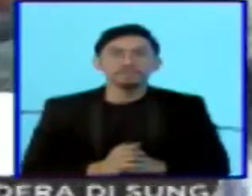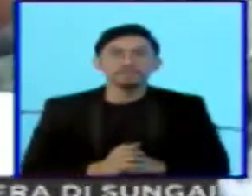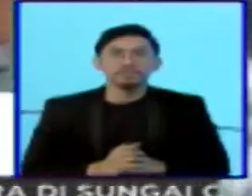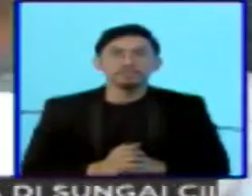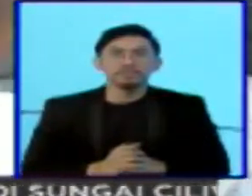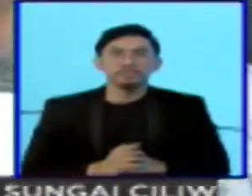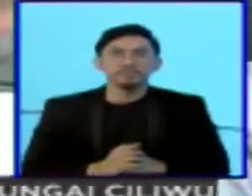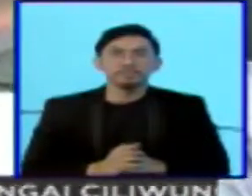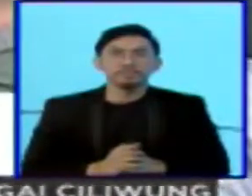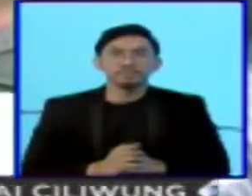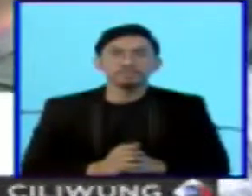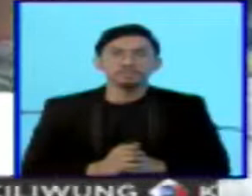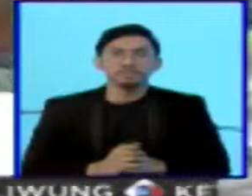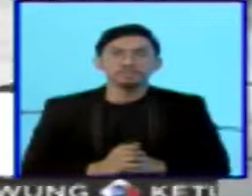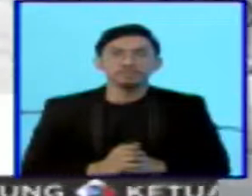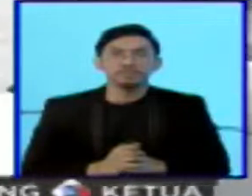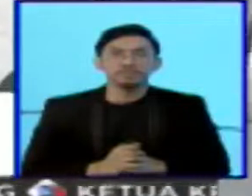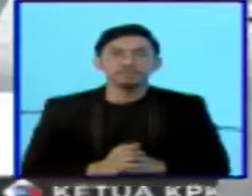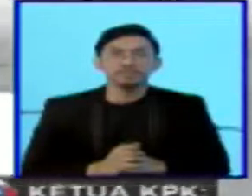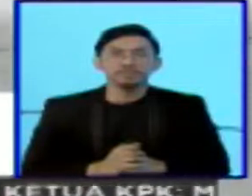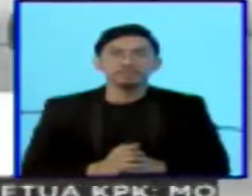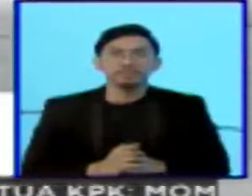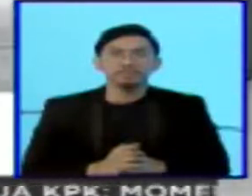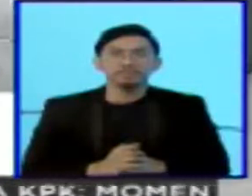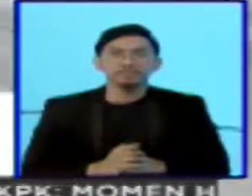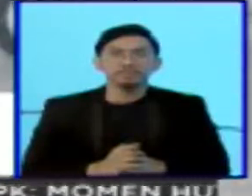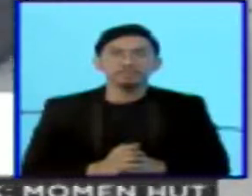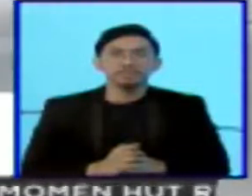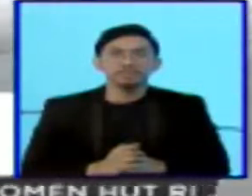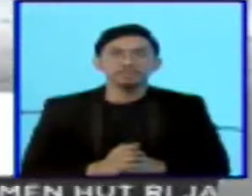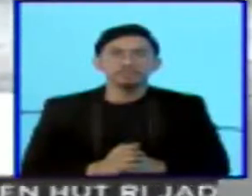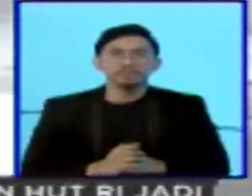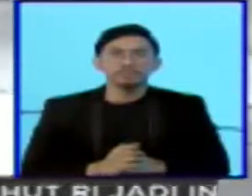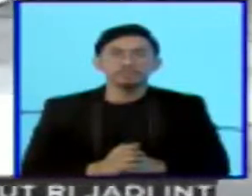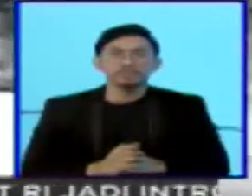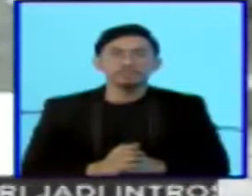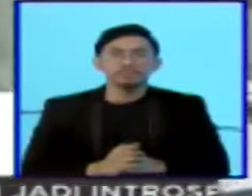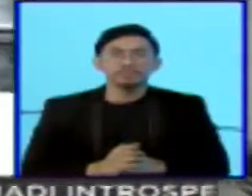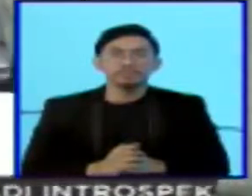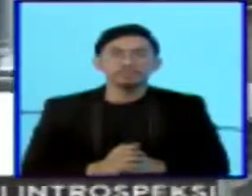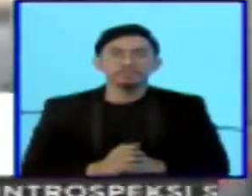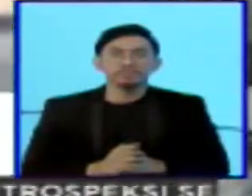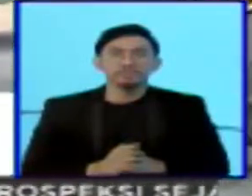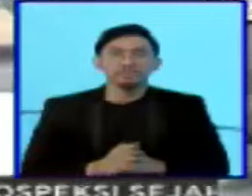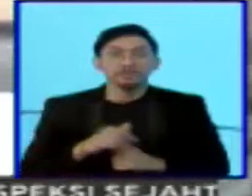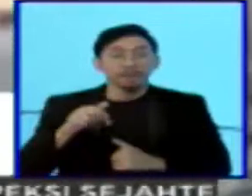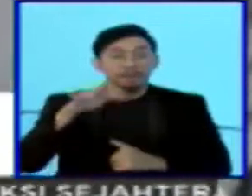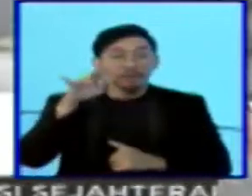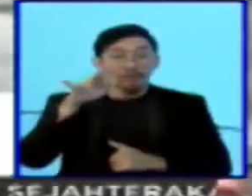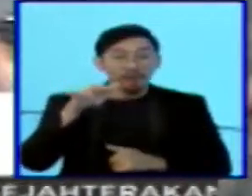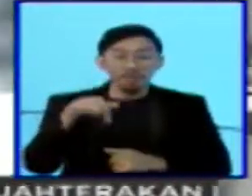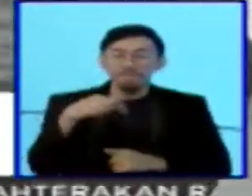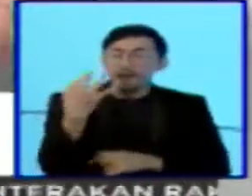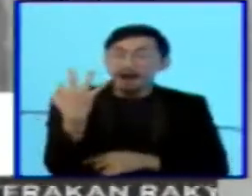F-16 yang kita miliki adalah F-16 CD, karena dia termasuk versi yang paling baru kita terima. Yep. Kita terima di